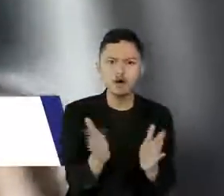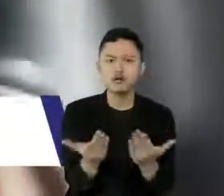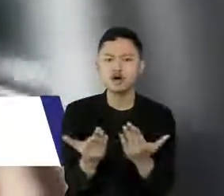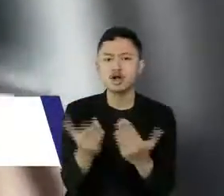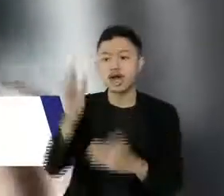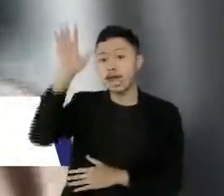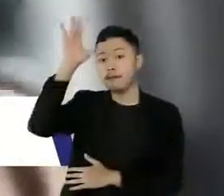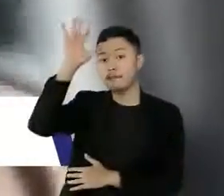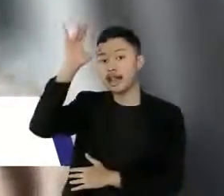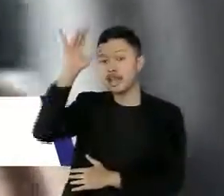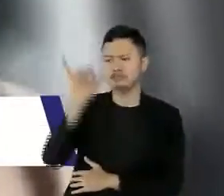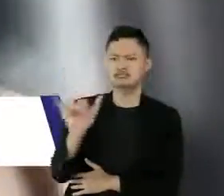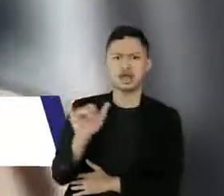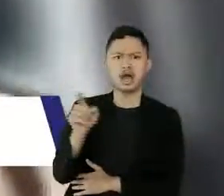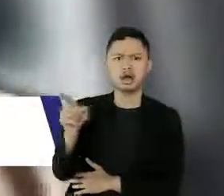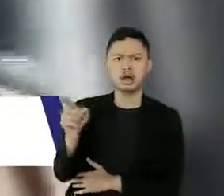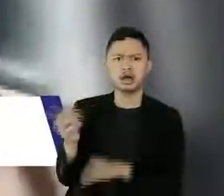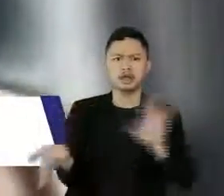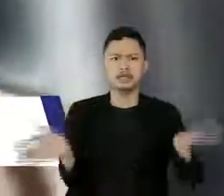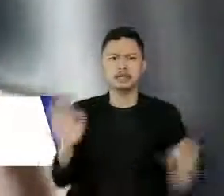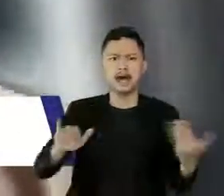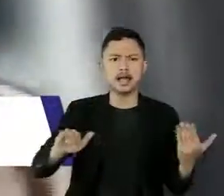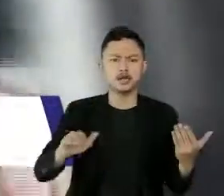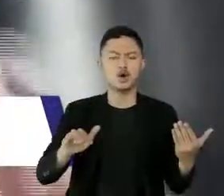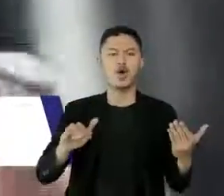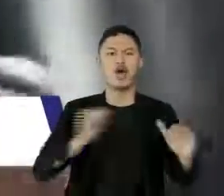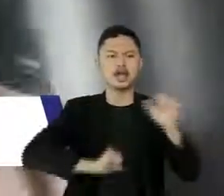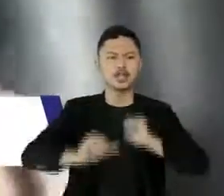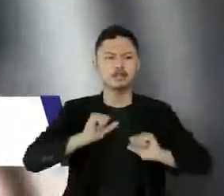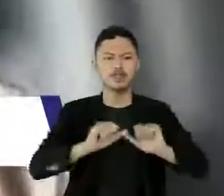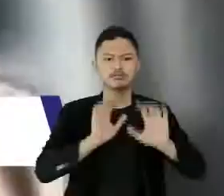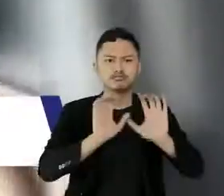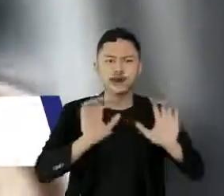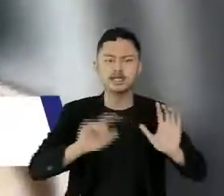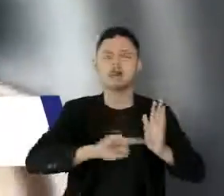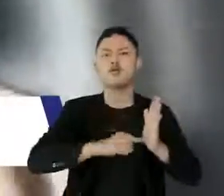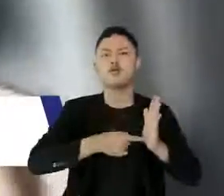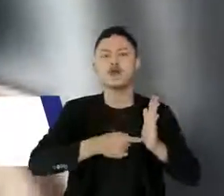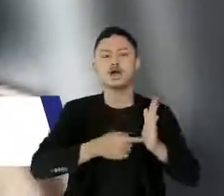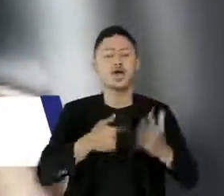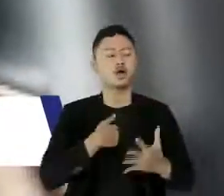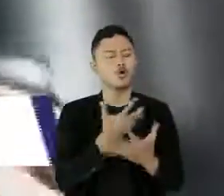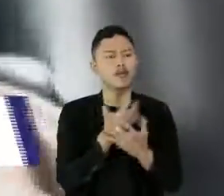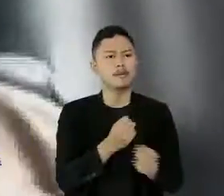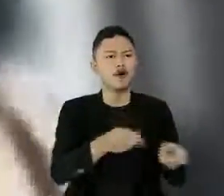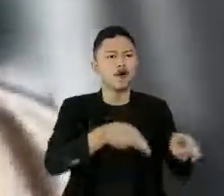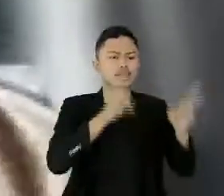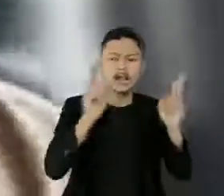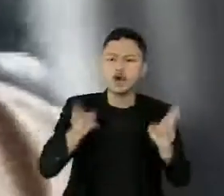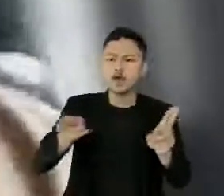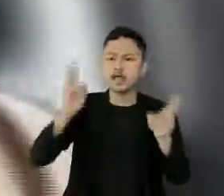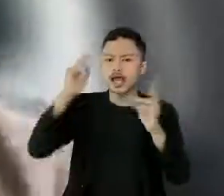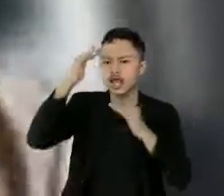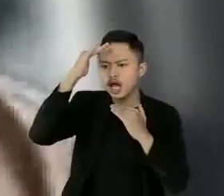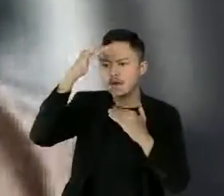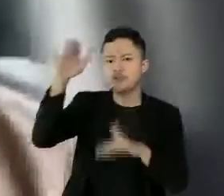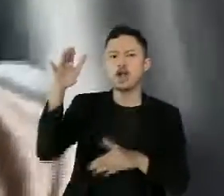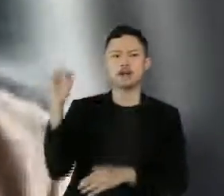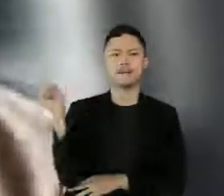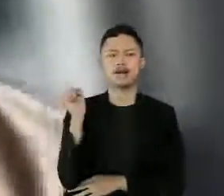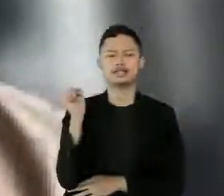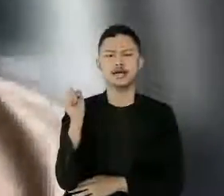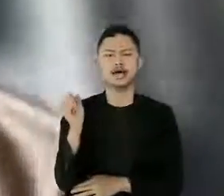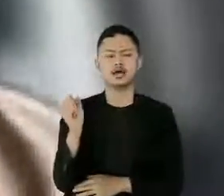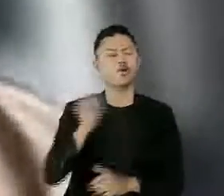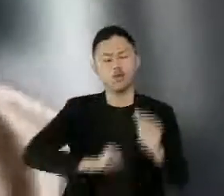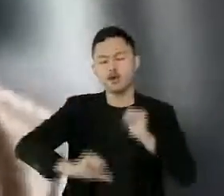dipenuhi wisatawan Nusantara, dan kami harapkan juga hotel-hotel dan restoran serta pusat perbelanjaan akan kembali menggeliat. Demikian